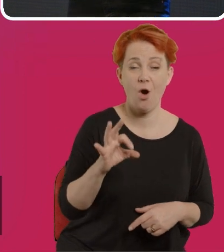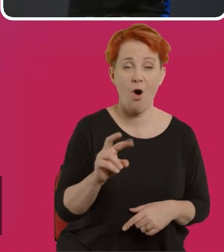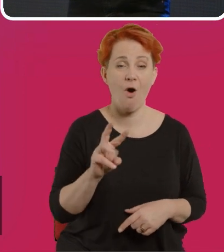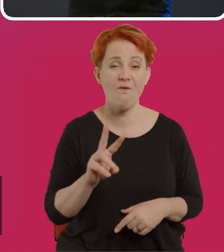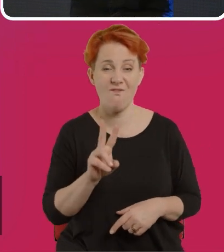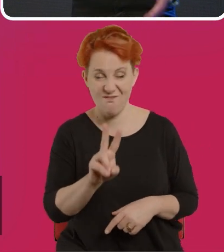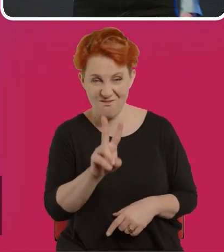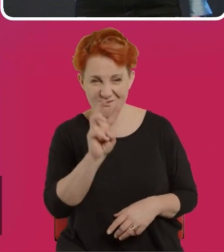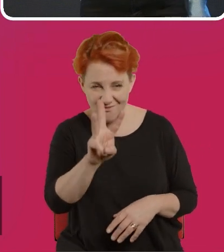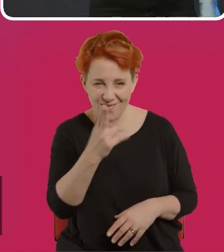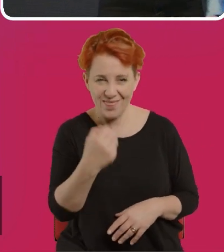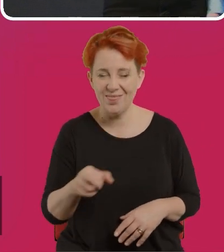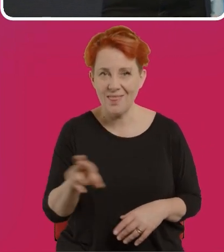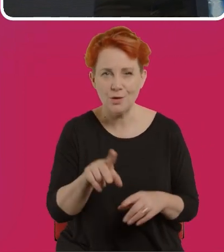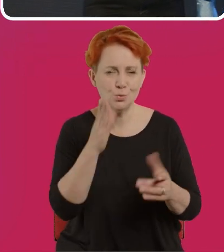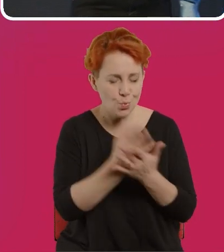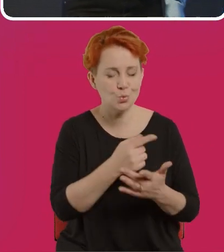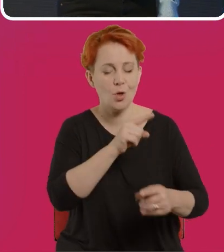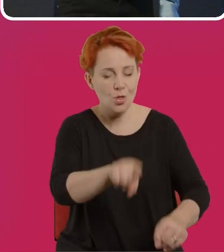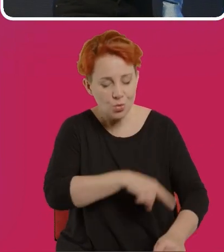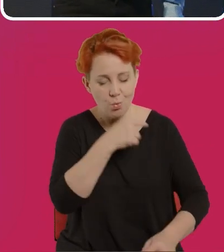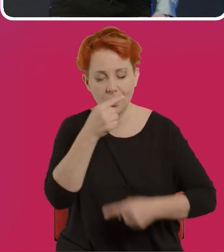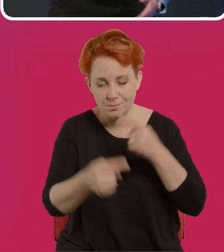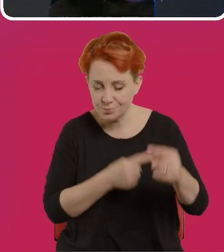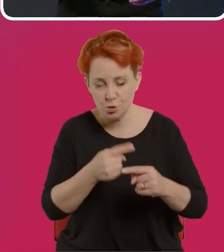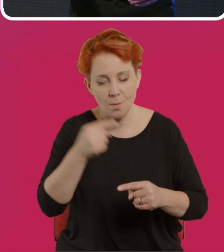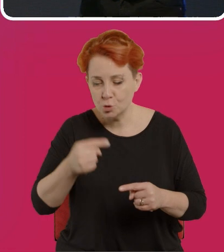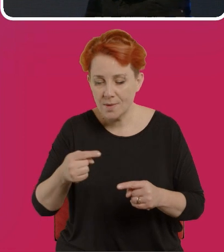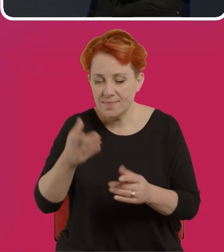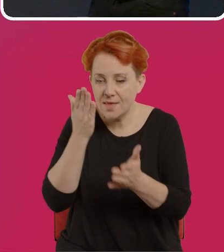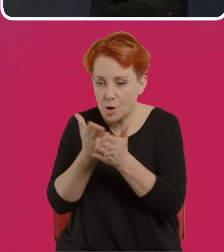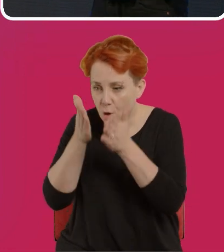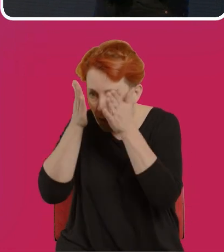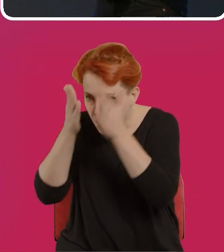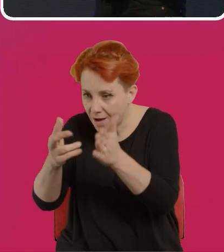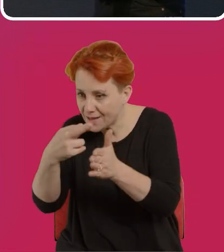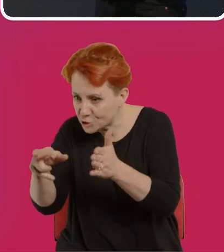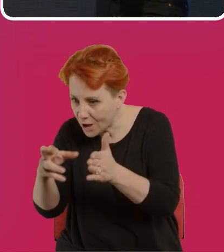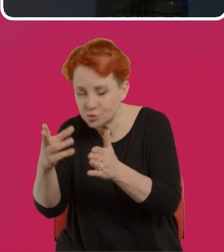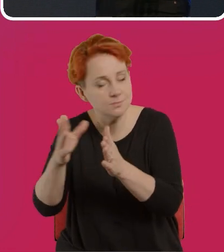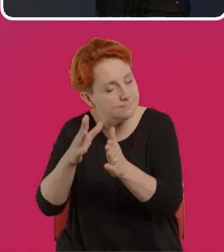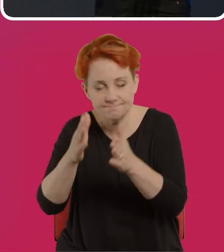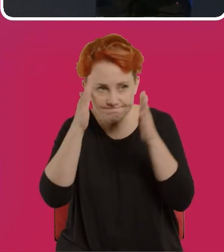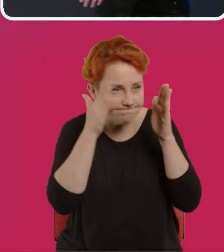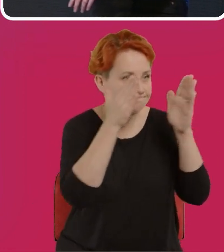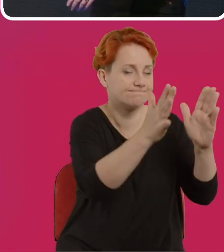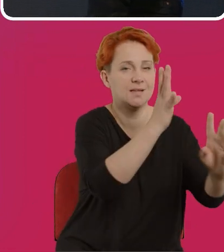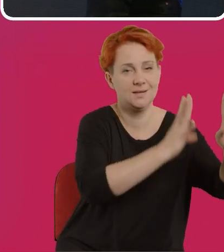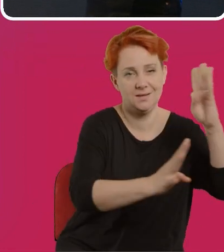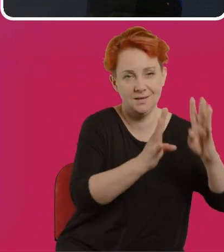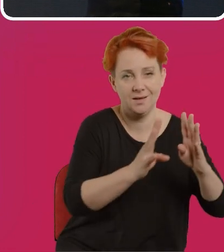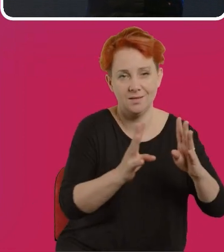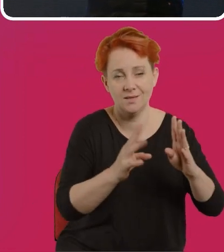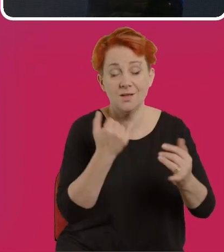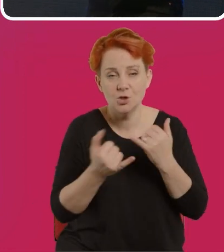długo, to na to wszystko, co robimy, musi być client oriented, nigdy product oriented, bo jeżeli my się fokusujemy na tym, że my sobie wyklikamy ten nasz